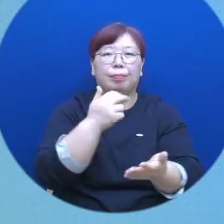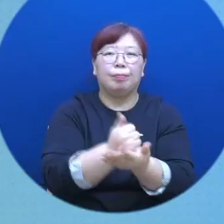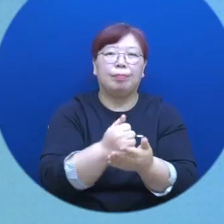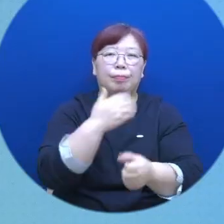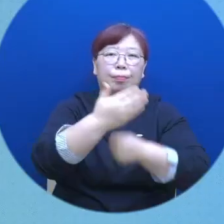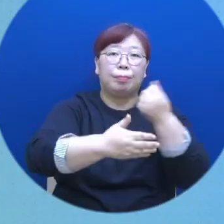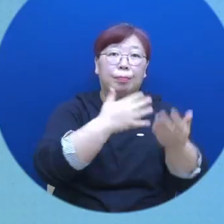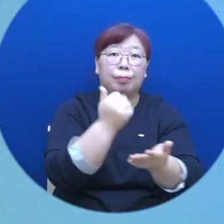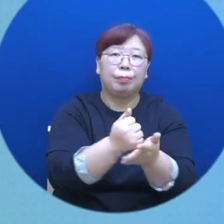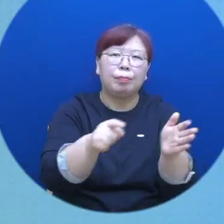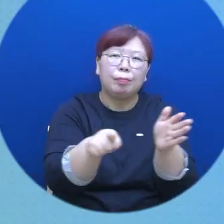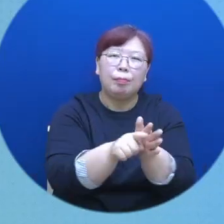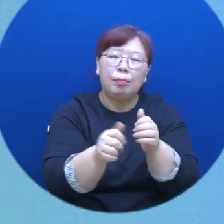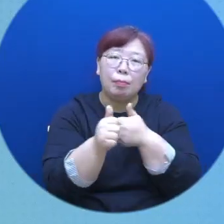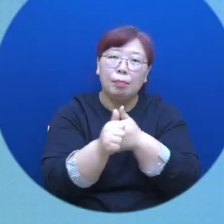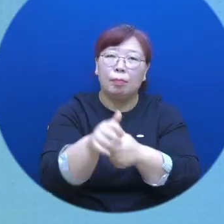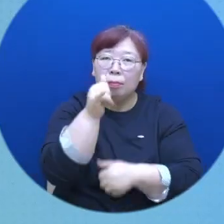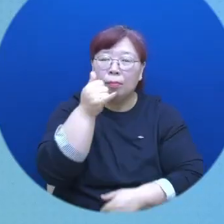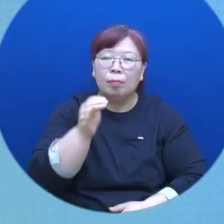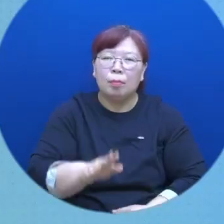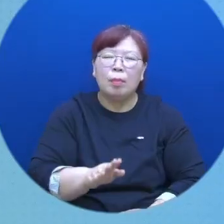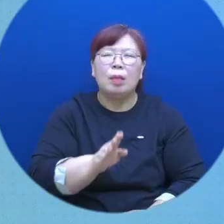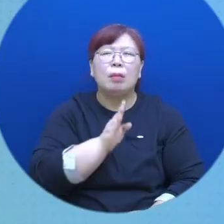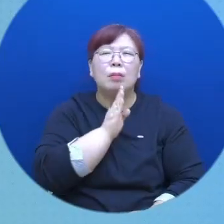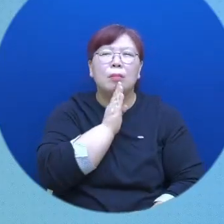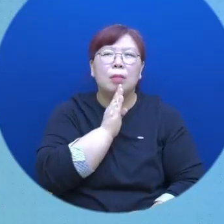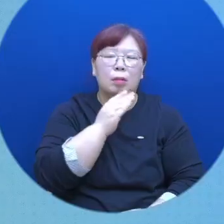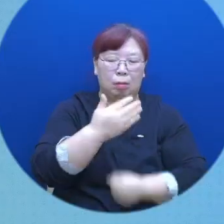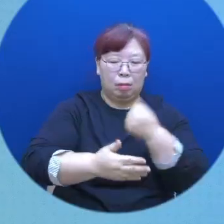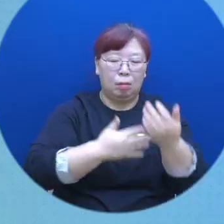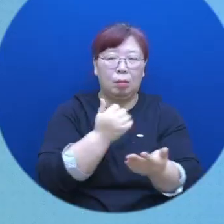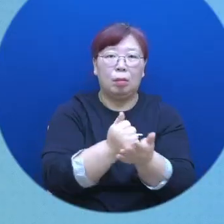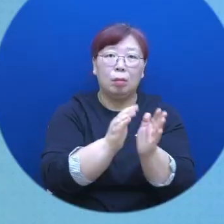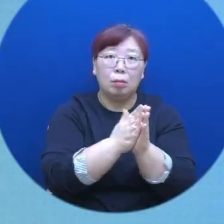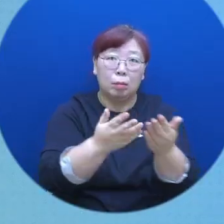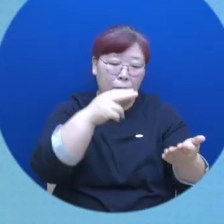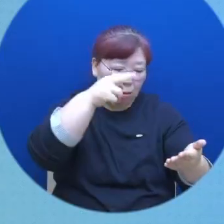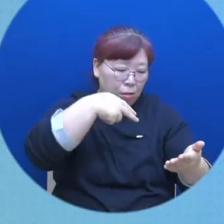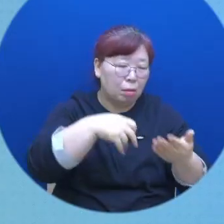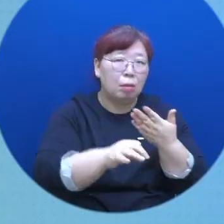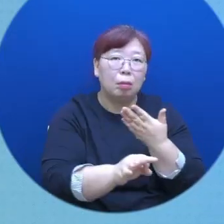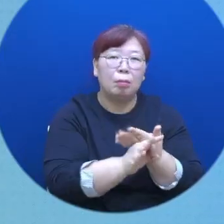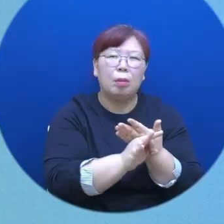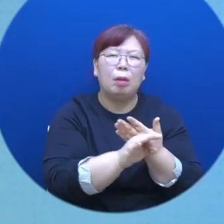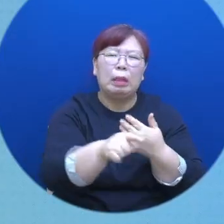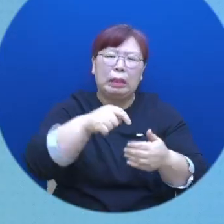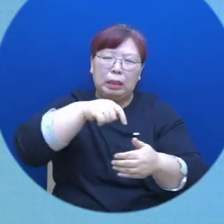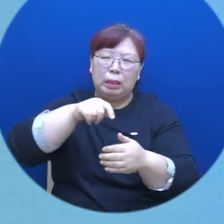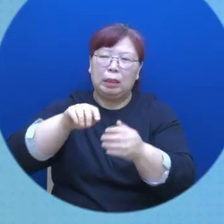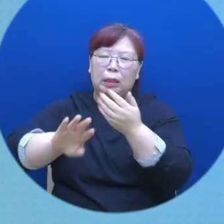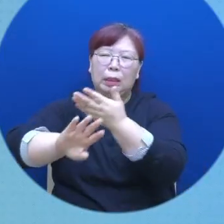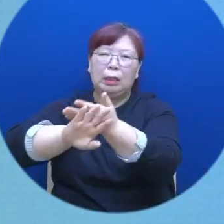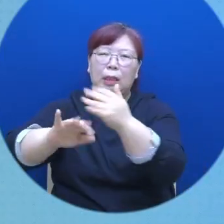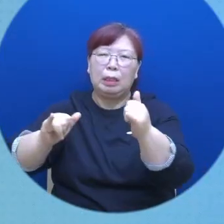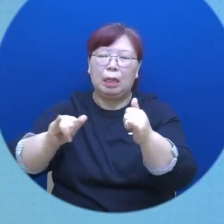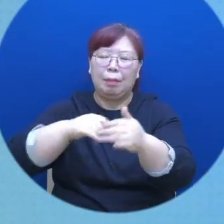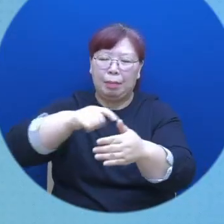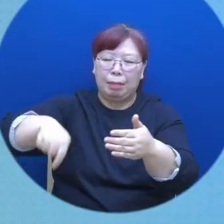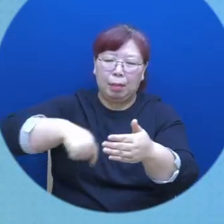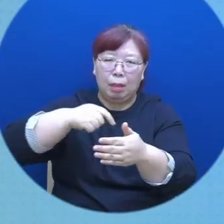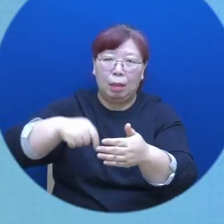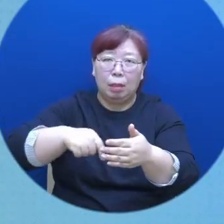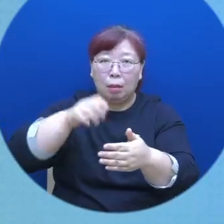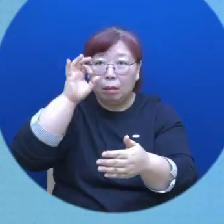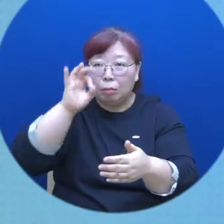따르고 있었으나 실제 성경을 보면 그들의 내면 속은